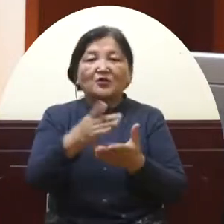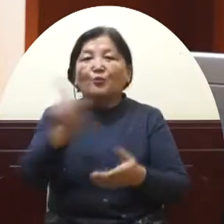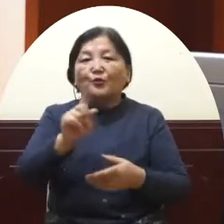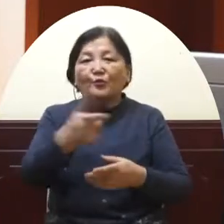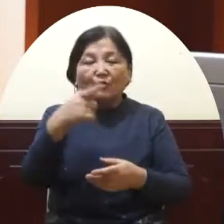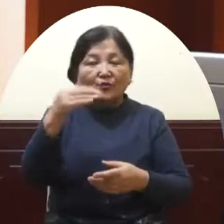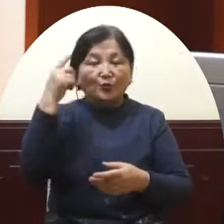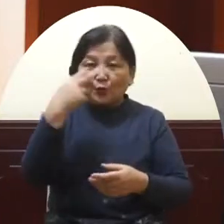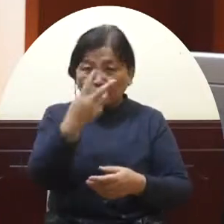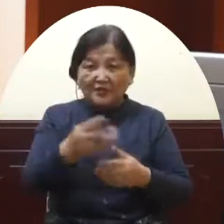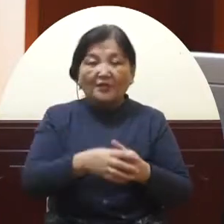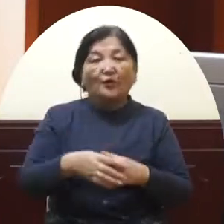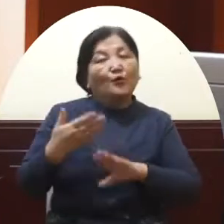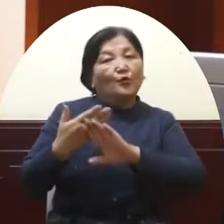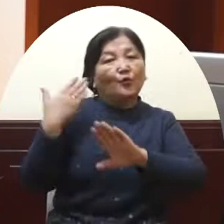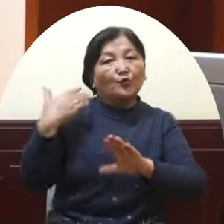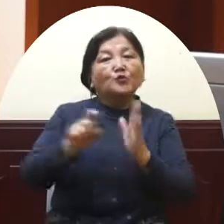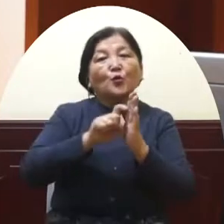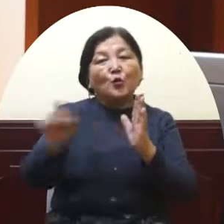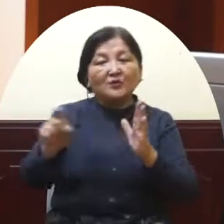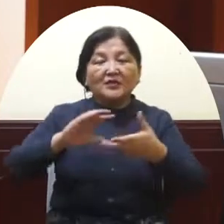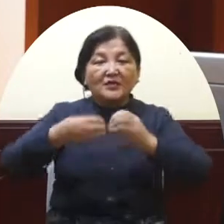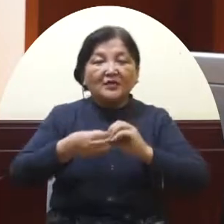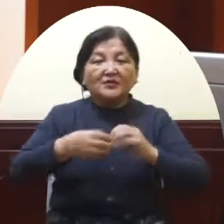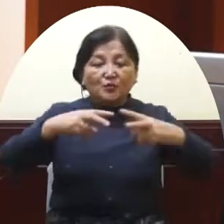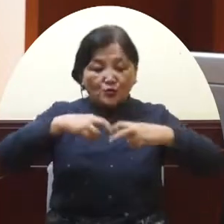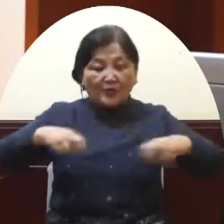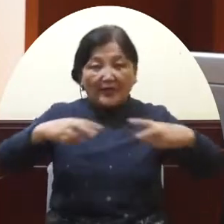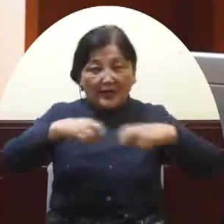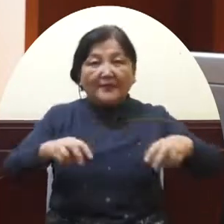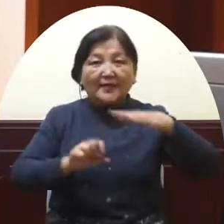өөрийнхөө өнгөрсөн хугацаанд хийжсэн судалгаан дээрээ толгуурлаад